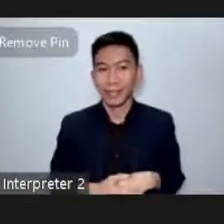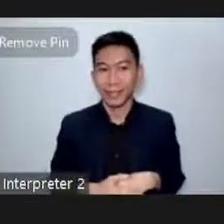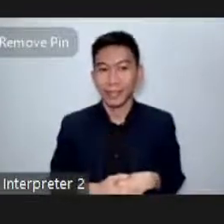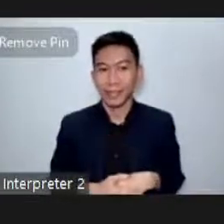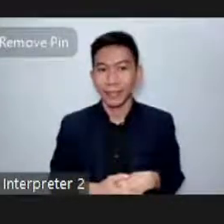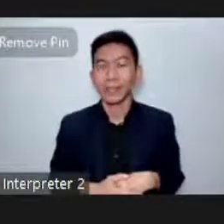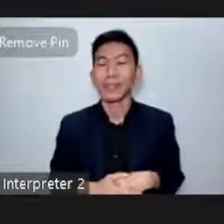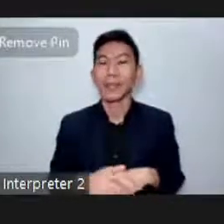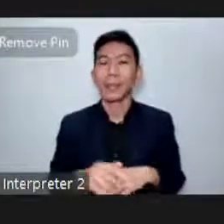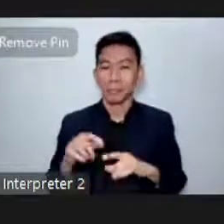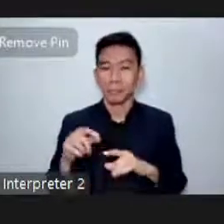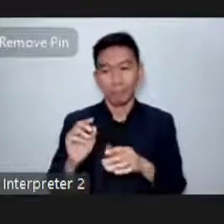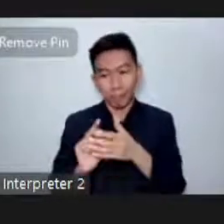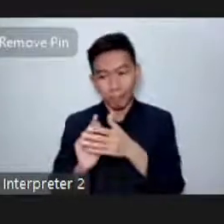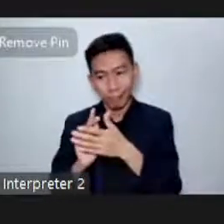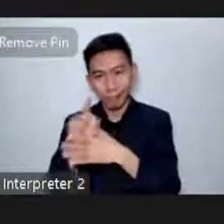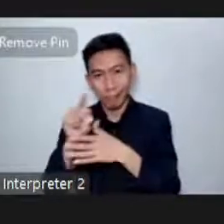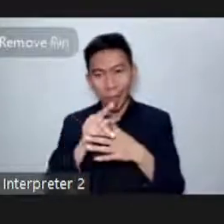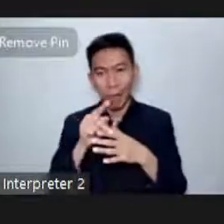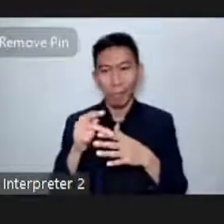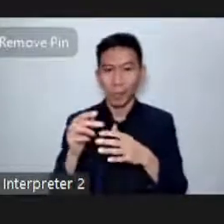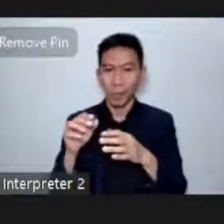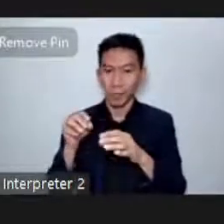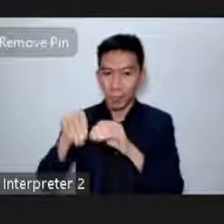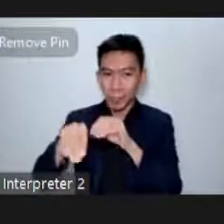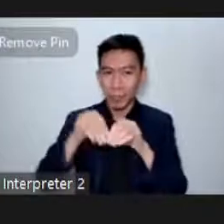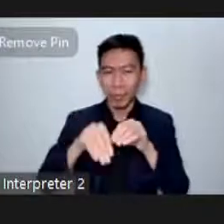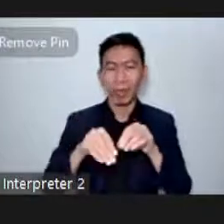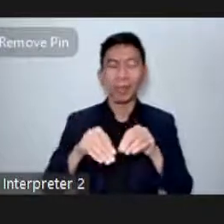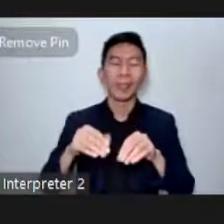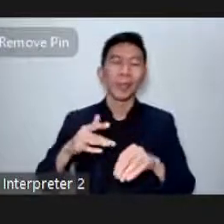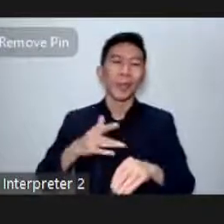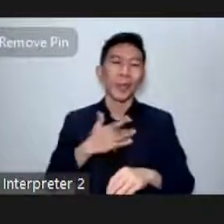at nakaka-relax din po sa akin.